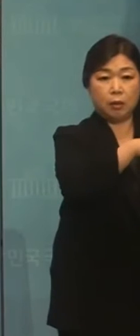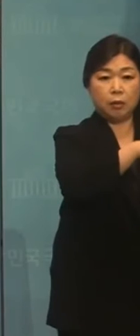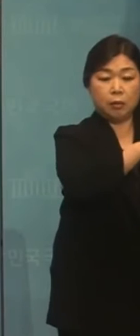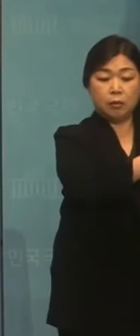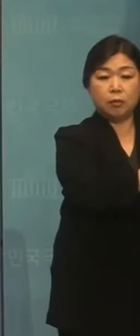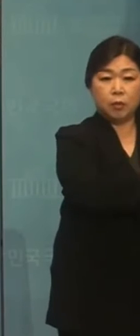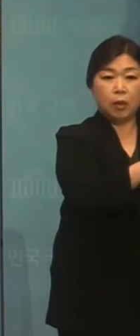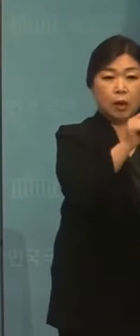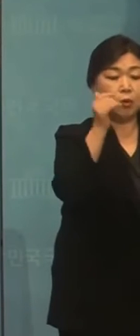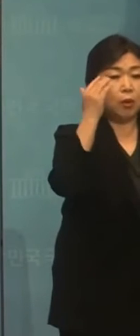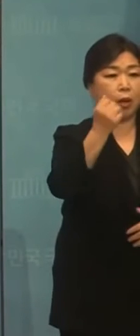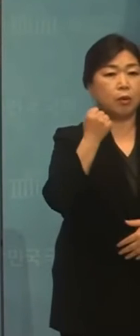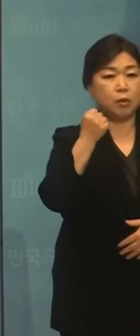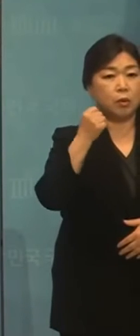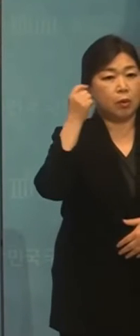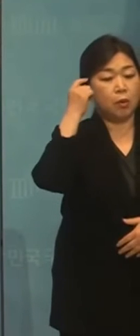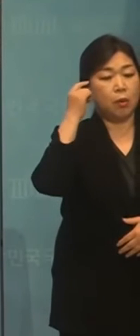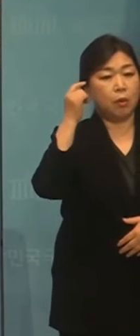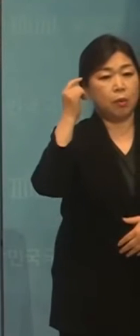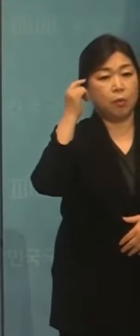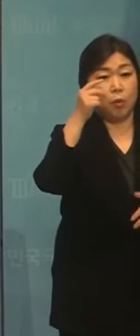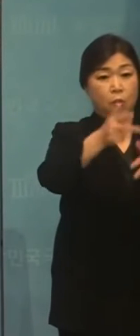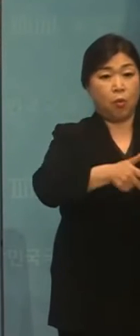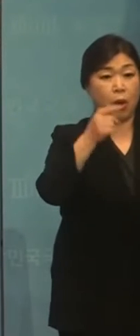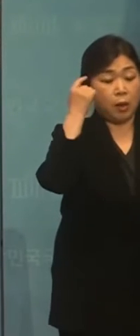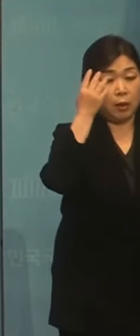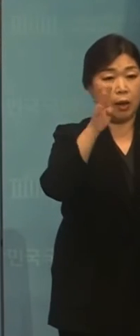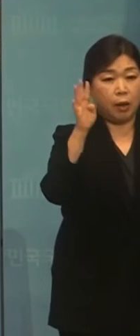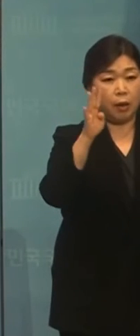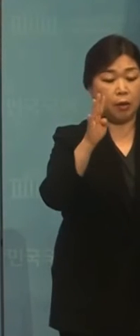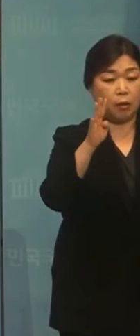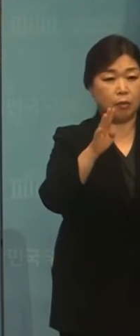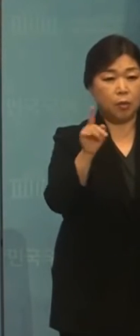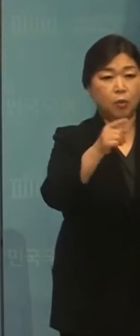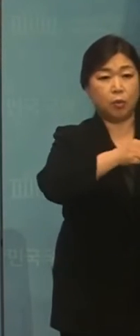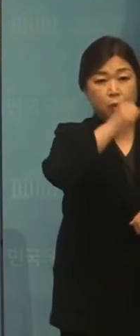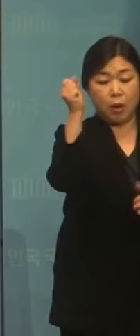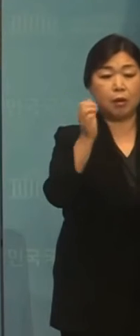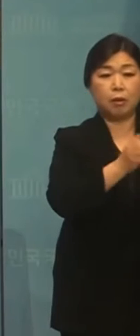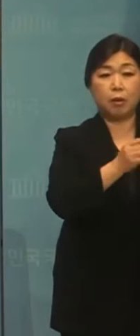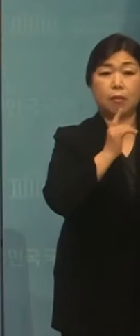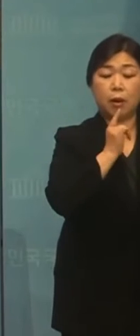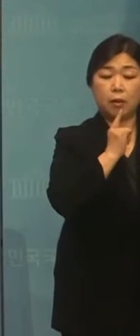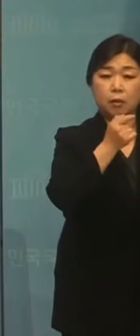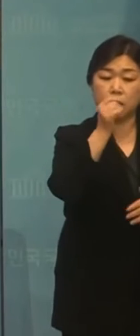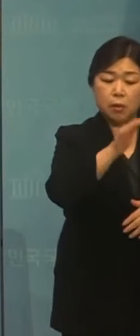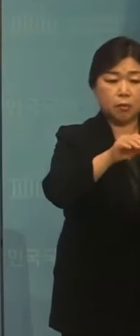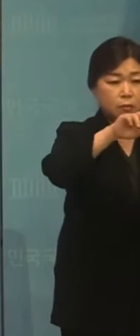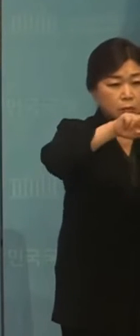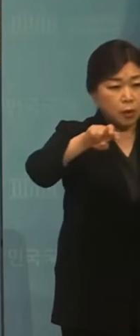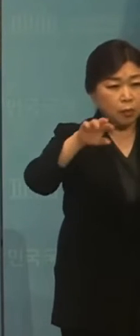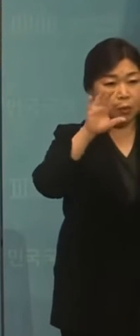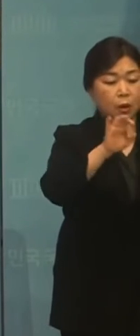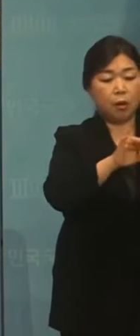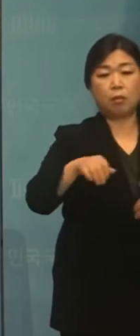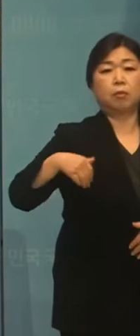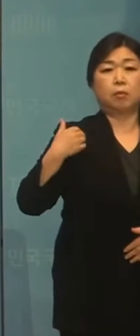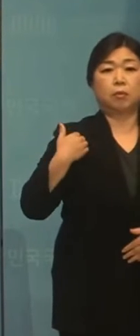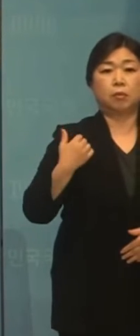한국에너지공과대학교 법안 통과를 약속했다고 발언했다. 하지만 이는 명백한